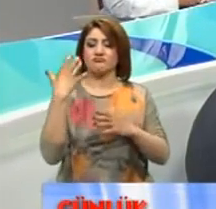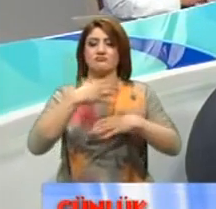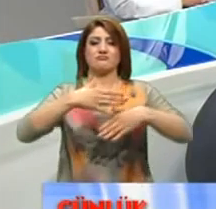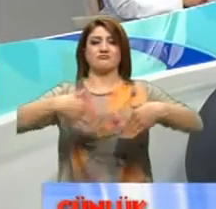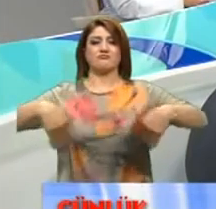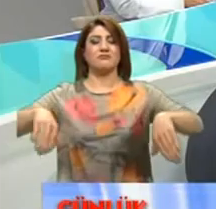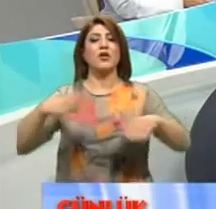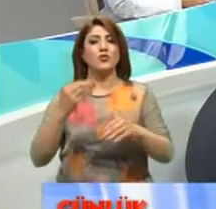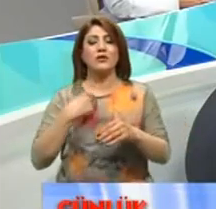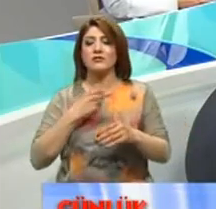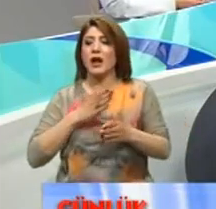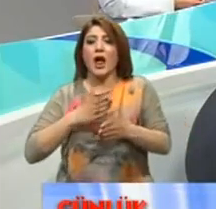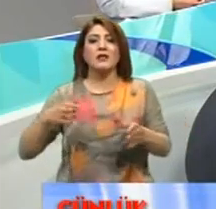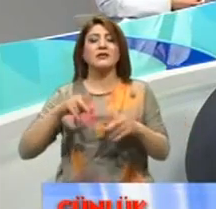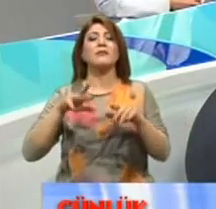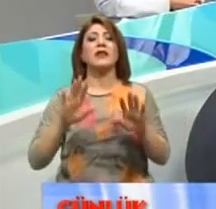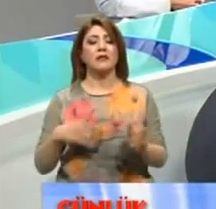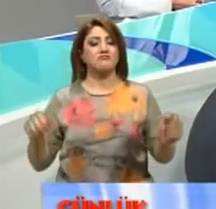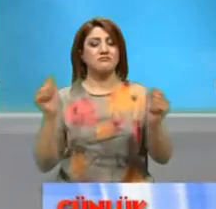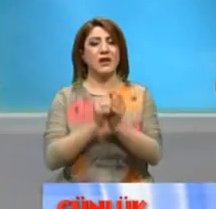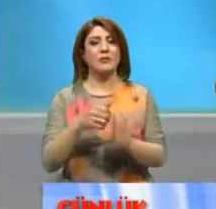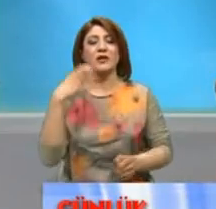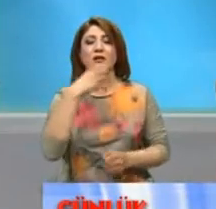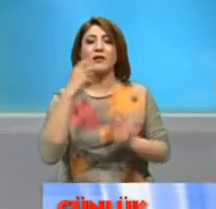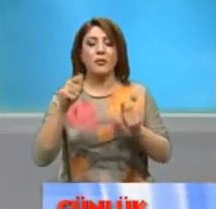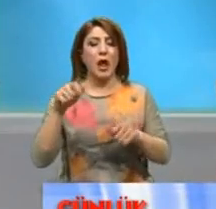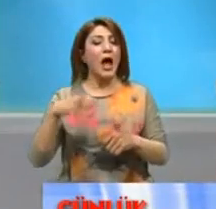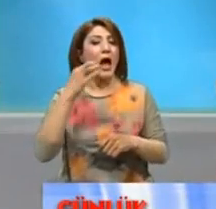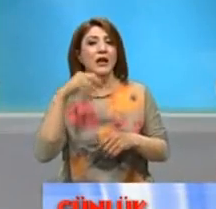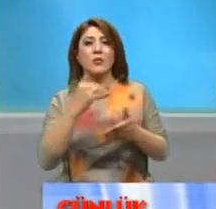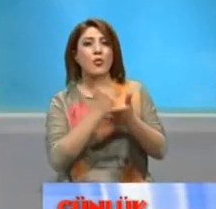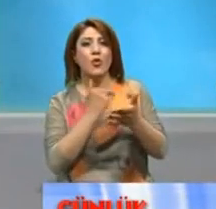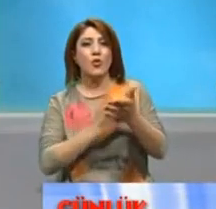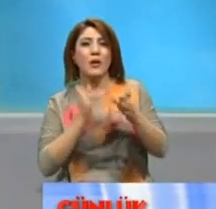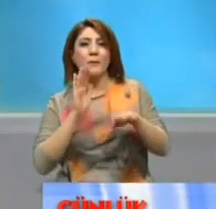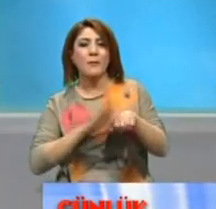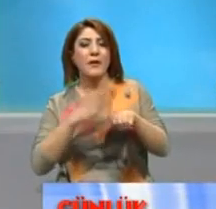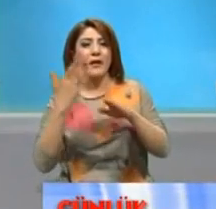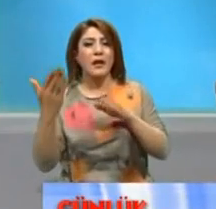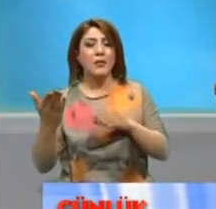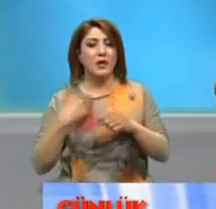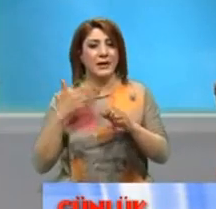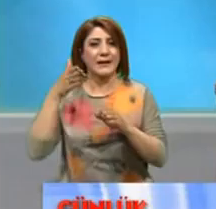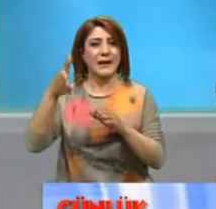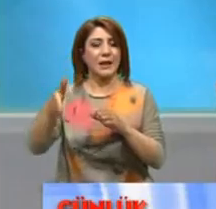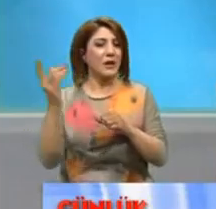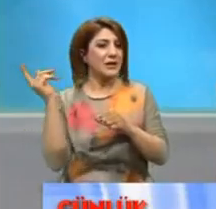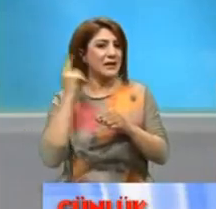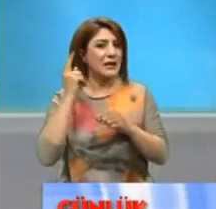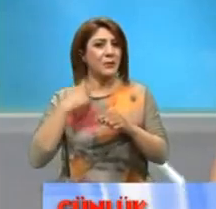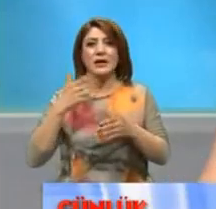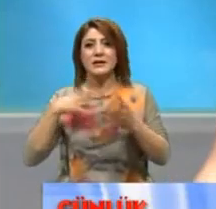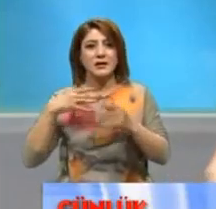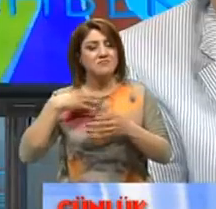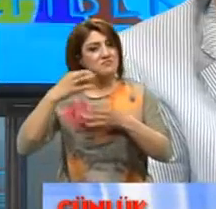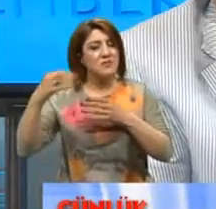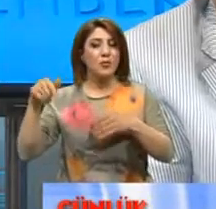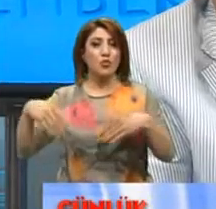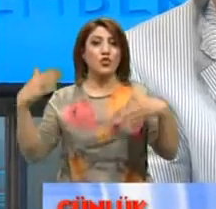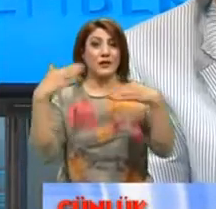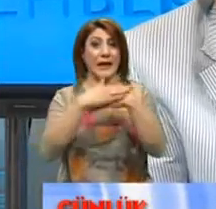şeye kaldığı yerden devam ediyoruz. Aynen öyle. Peki Ankara'da program nedir? Gelmek, dinlemek isteyenler var. Bu gece